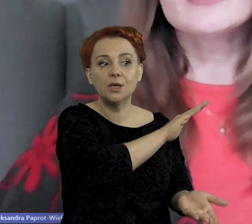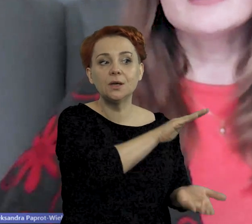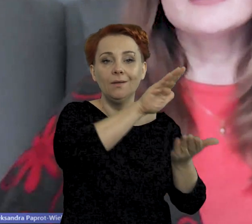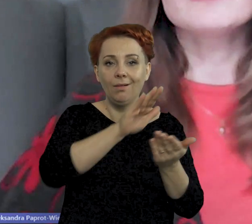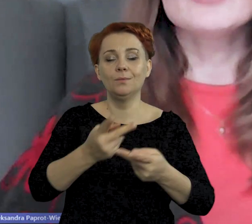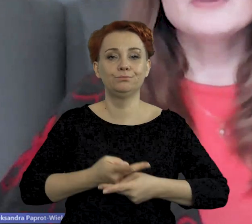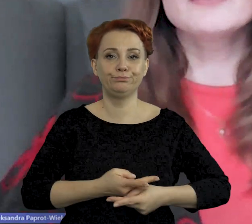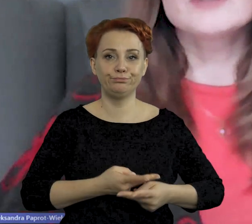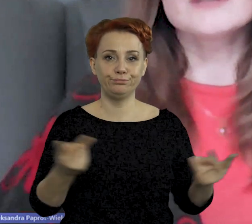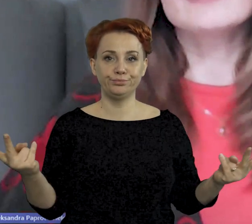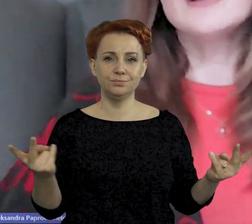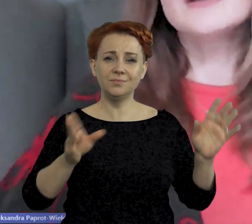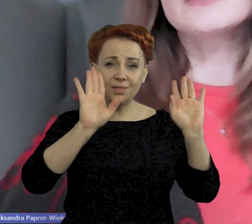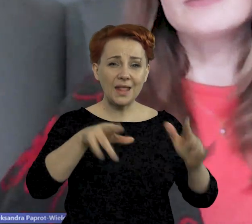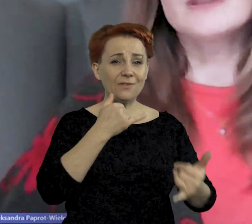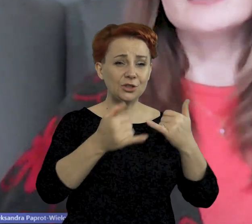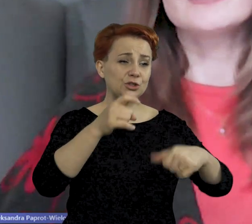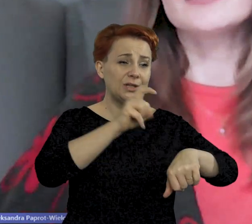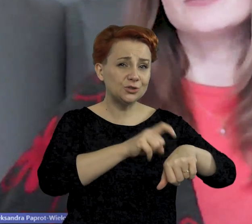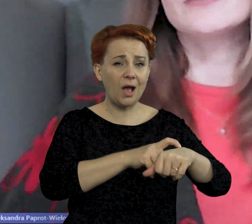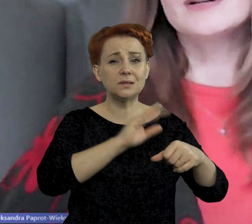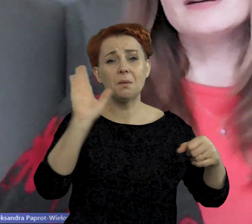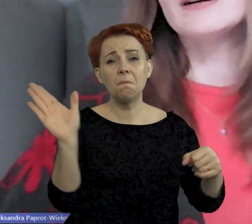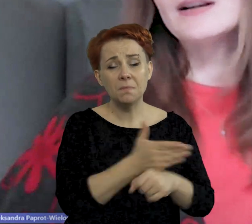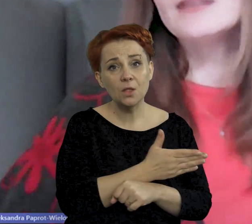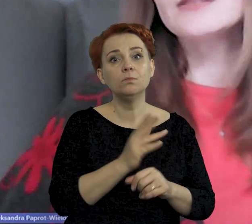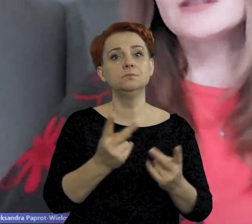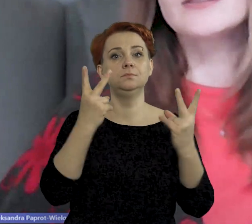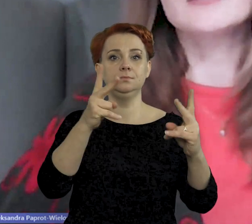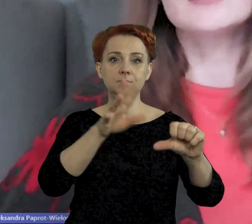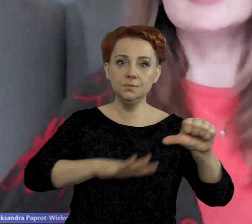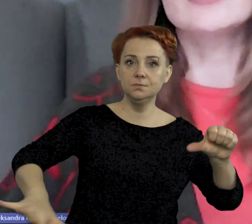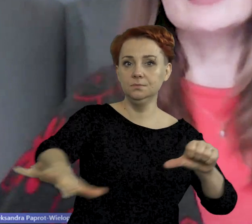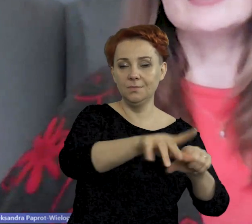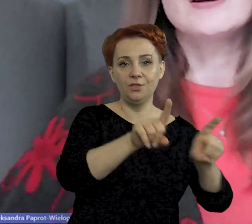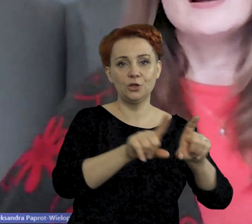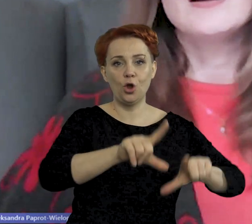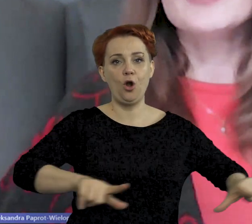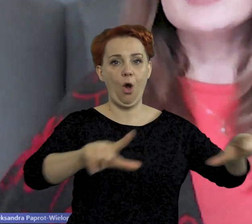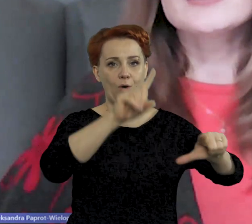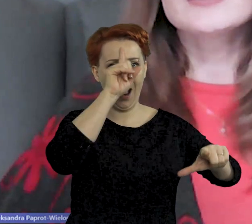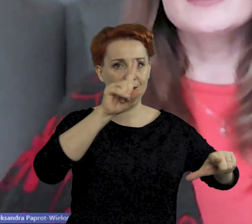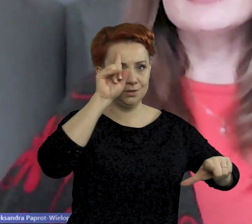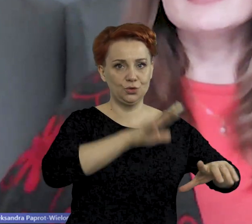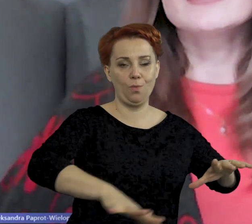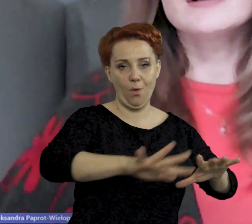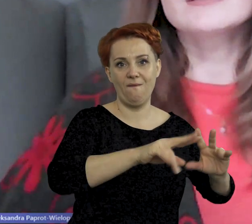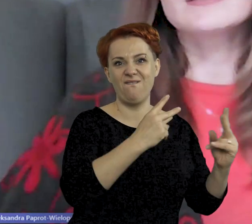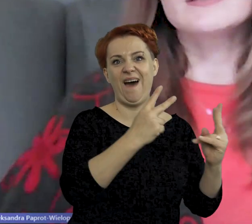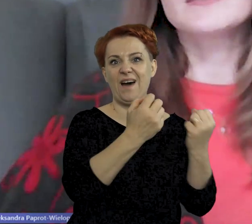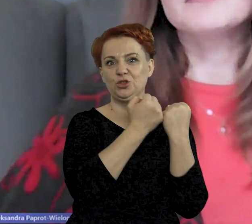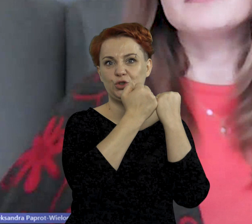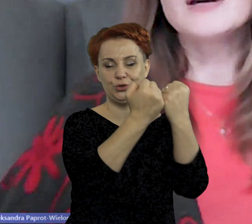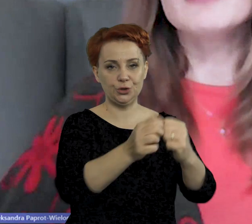osiągnięcia mimo upływu czasu nadal są ważne dla środowiska, ale i też dla lokalnych społeczności. Myślę też, że wielu z